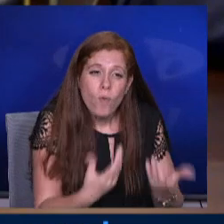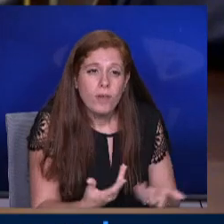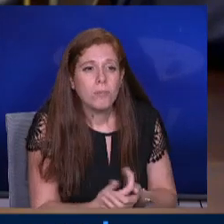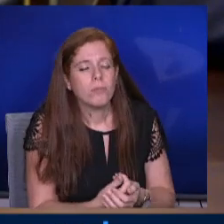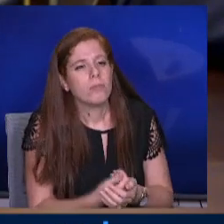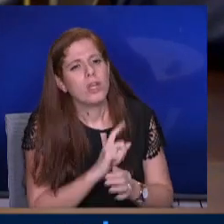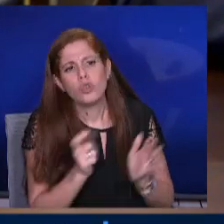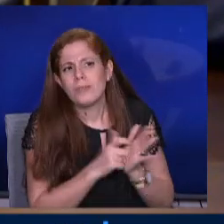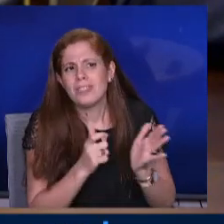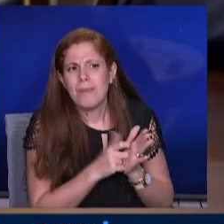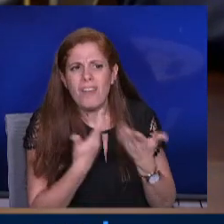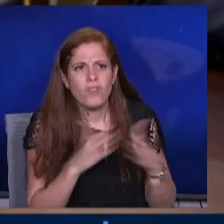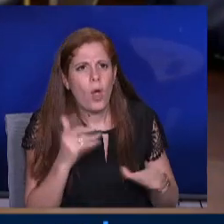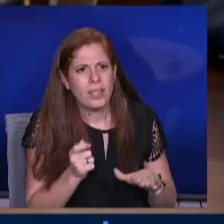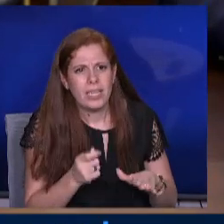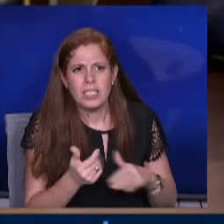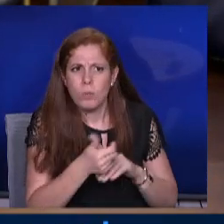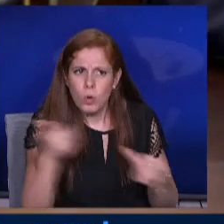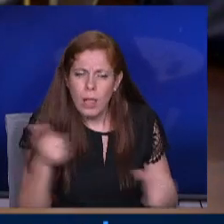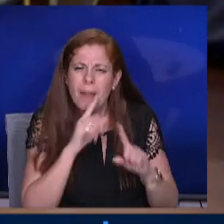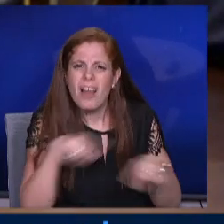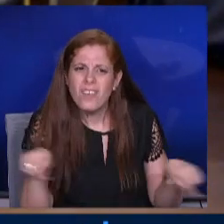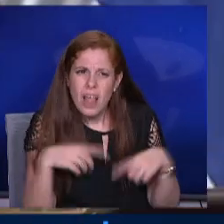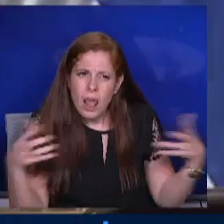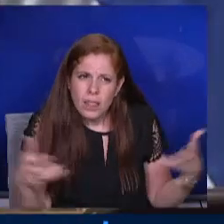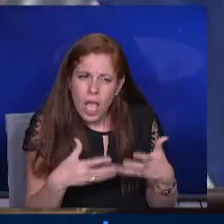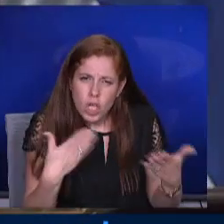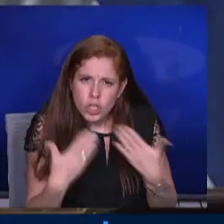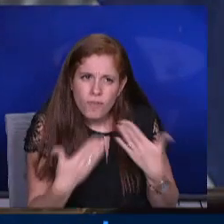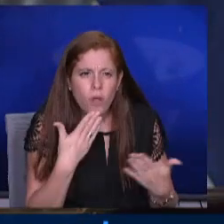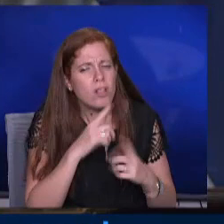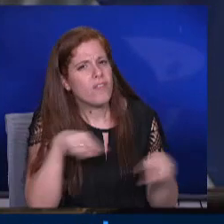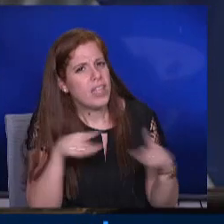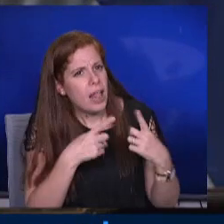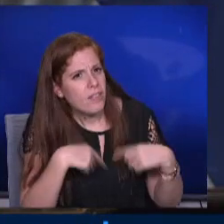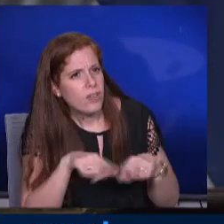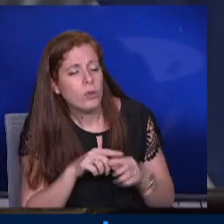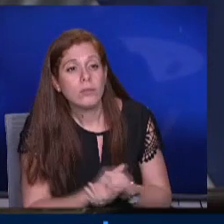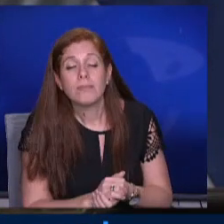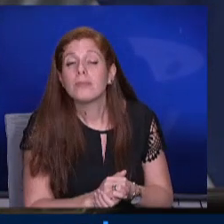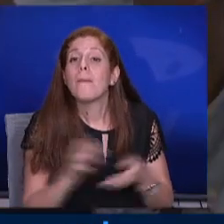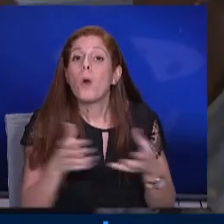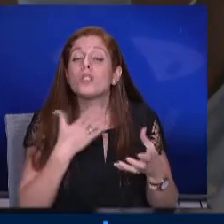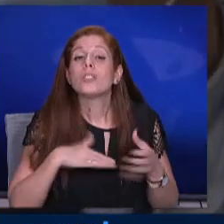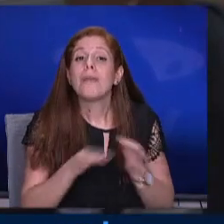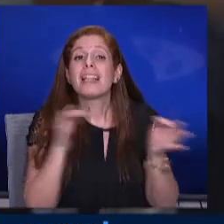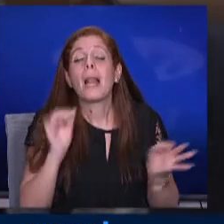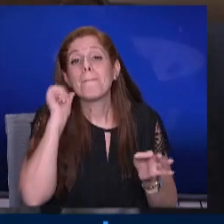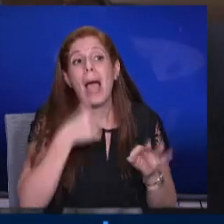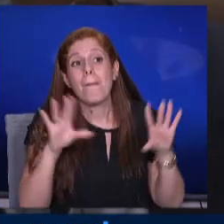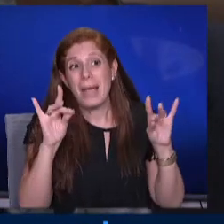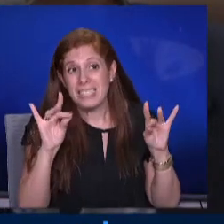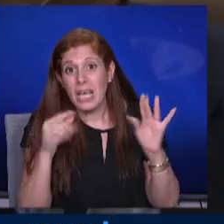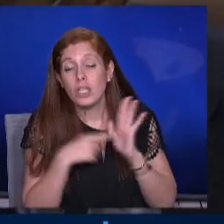בכלל לפתוח את הכנסת מוקדם, לבטל את ישיבות סיעה, לבטל את עבודת הוועדות. בקואליציה רוצים להתחיל את המליאה מחר כבר ב-10 כדי